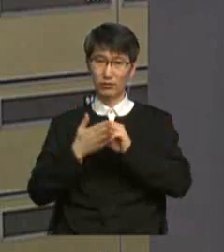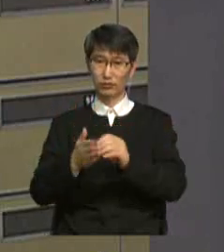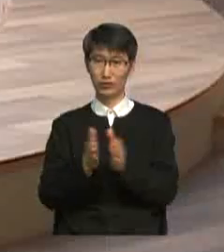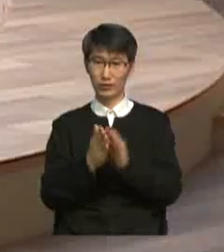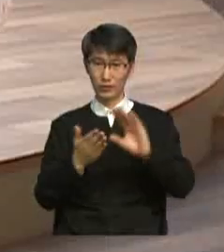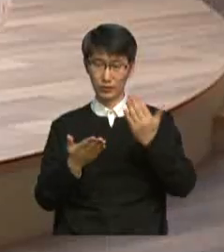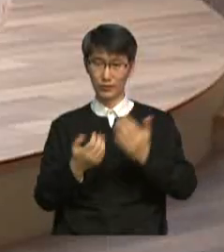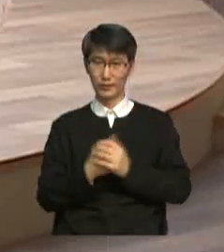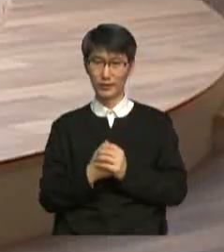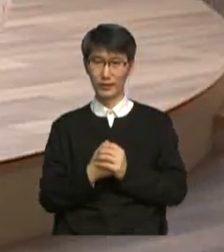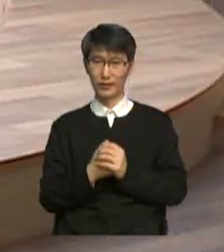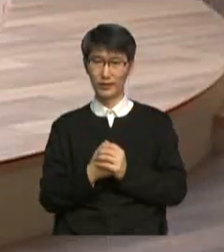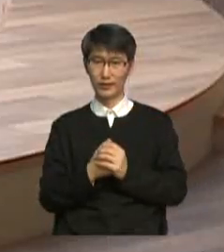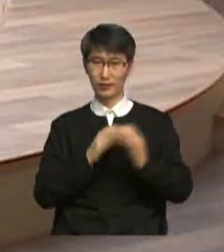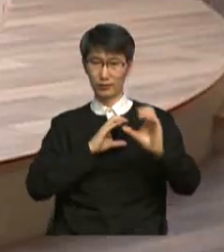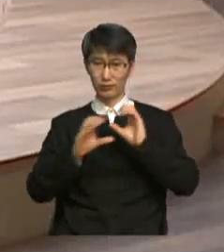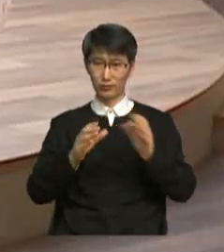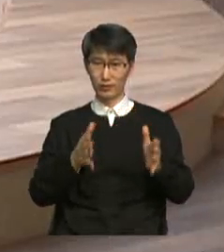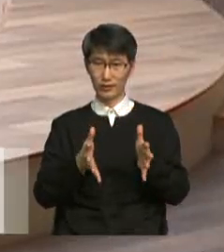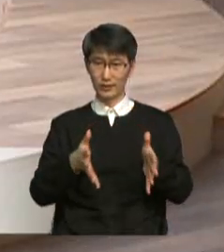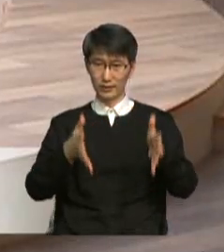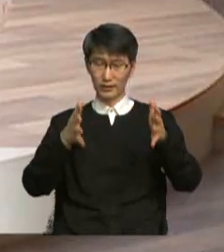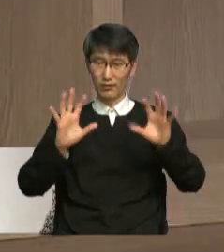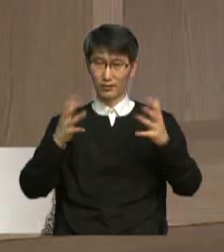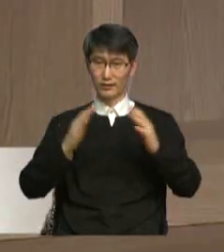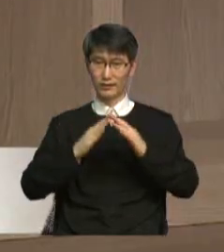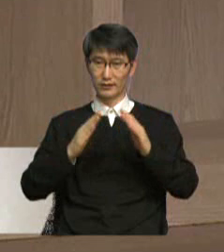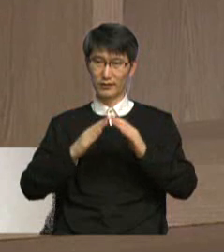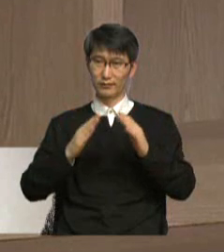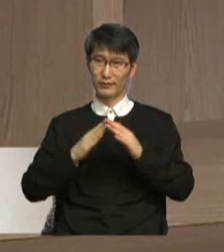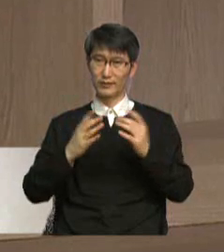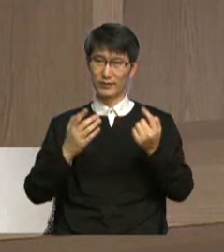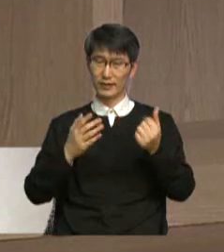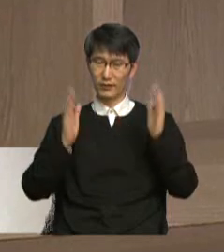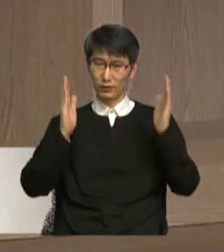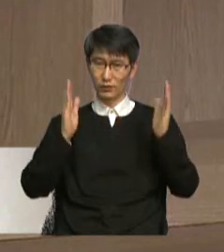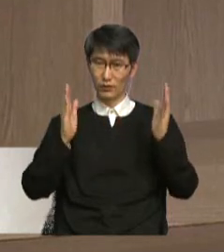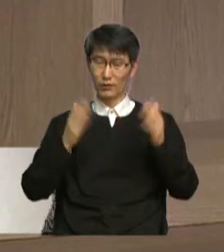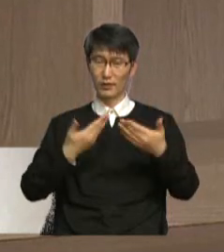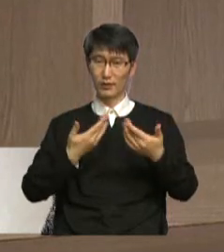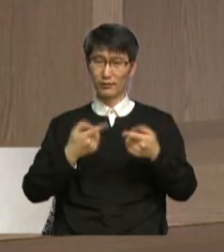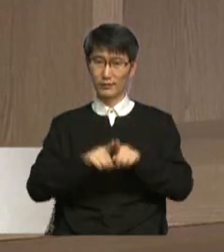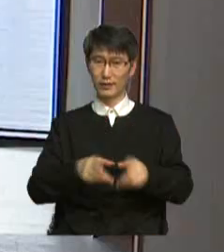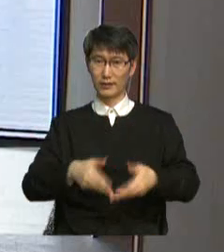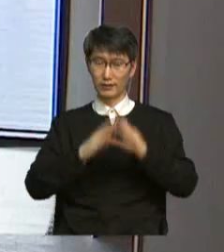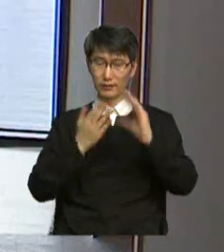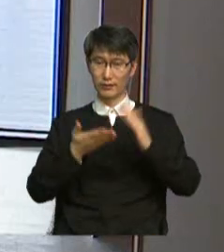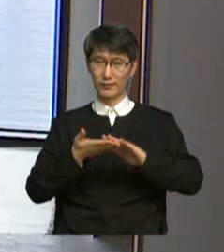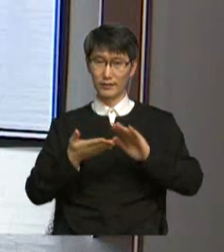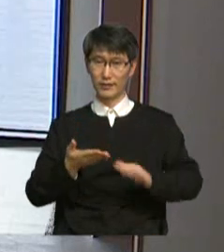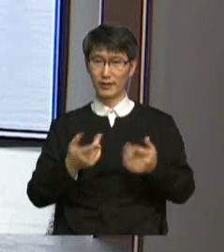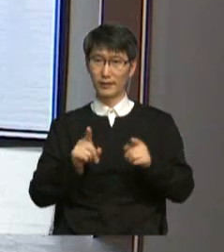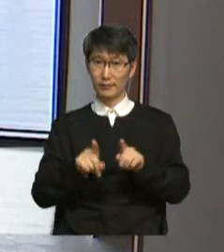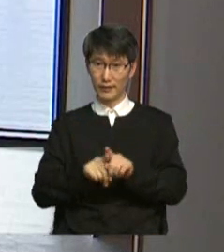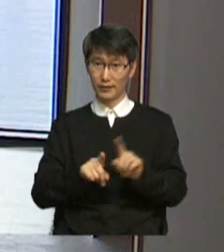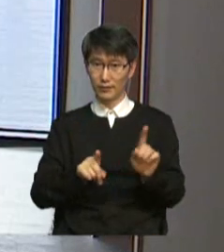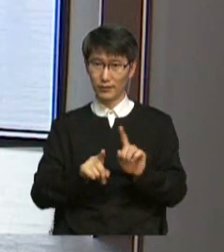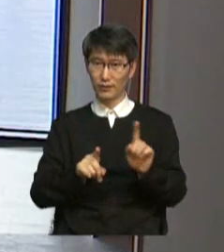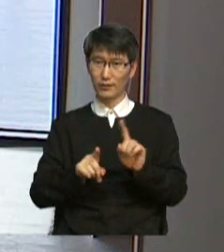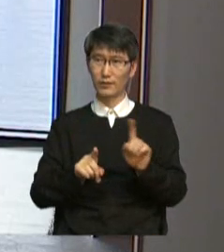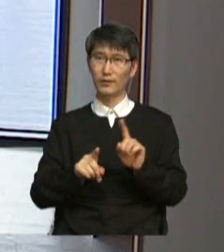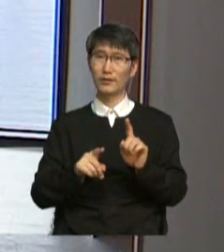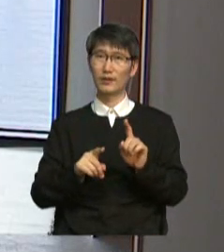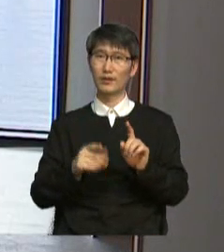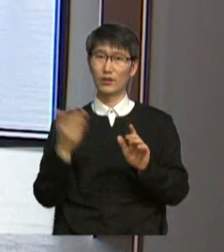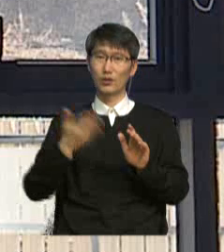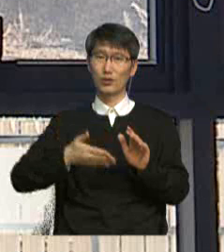시작합니다. 커뮤니티 시설과 구립 어린이집, 작은 도서관이 함께 조성됐습니다. 이와 함께